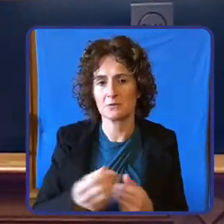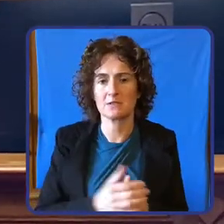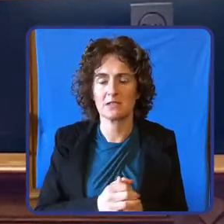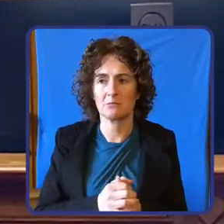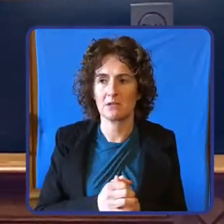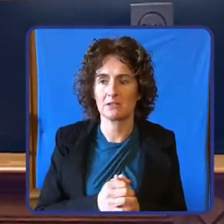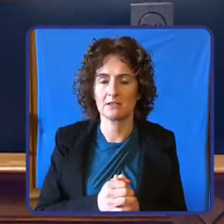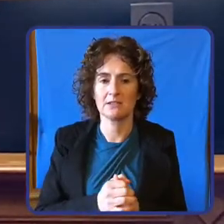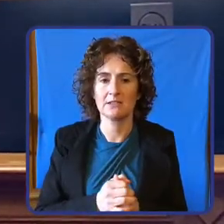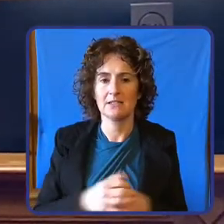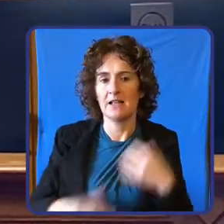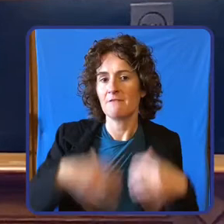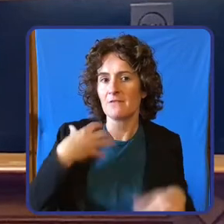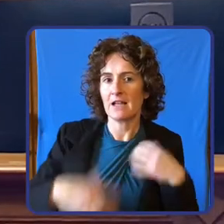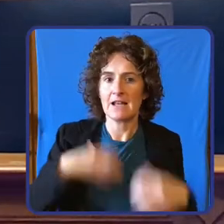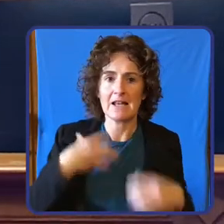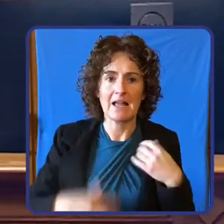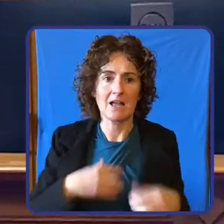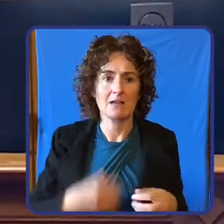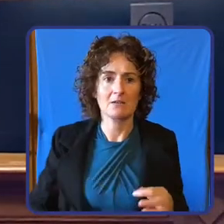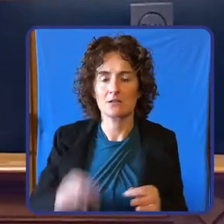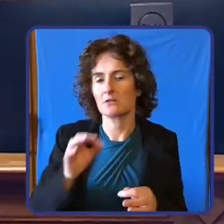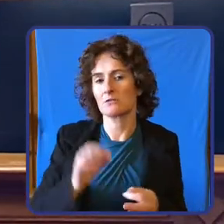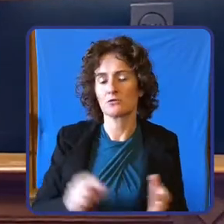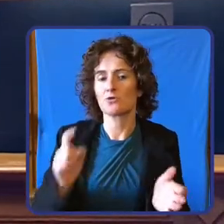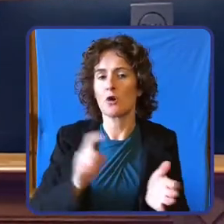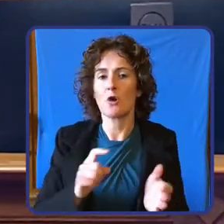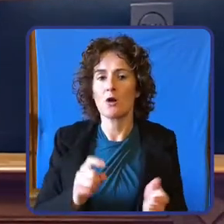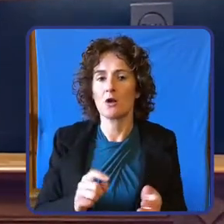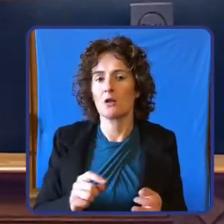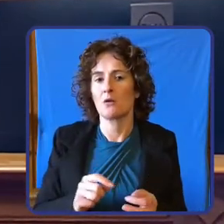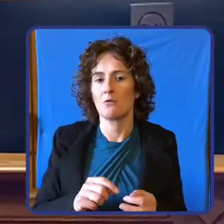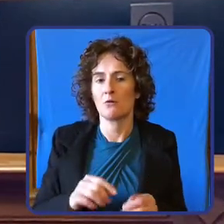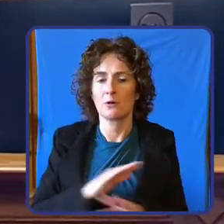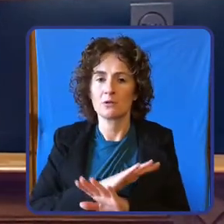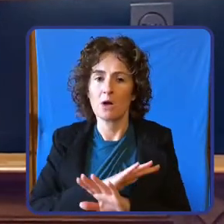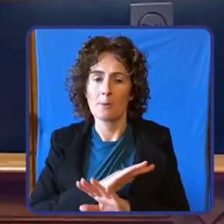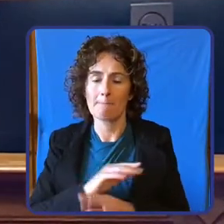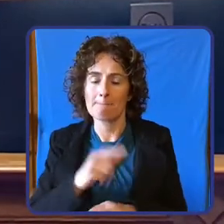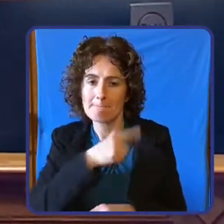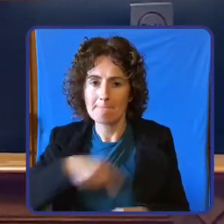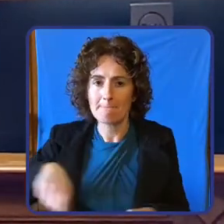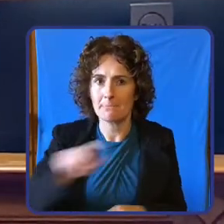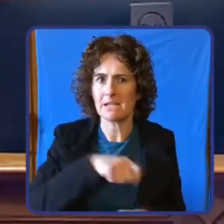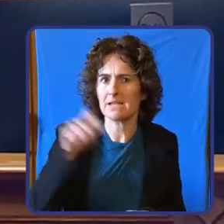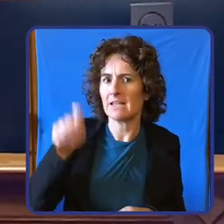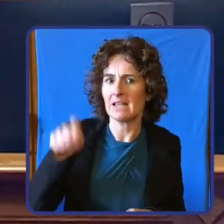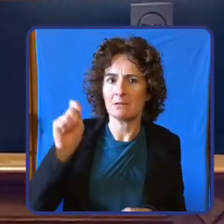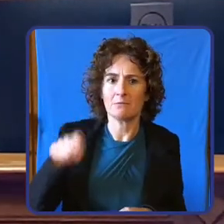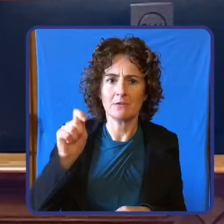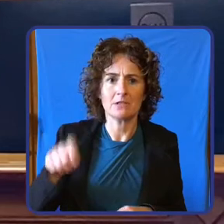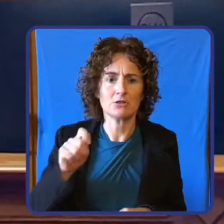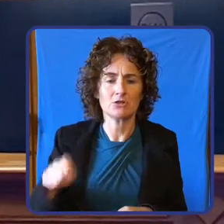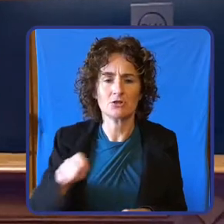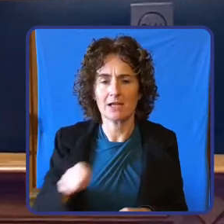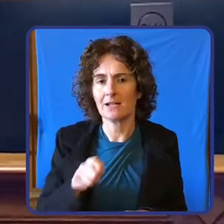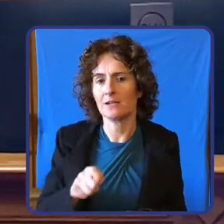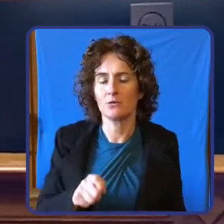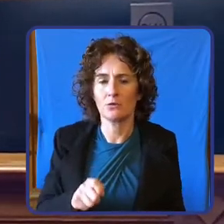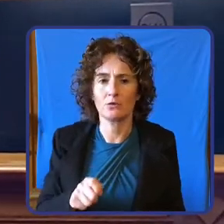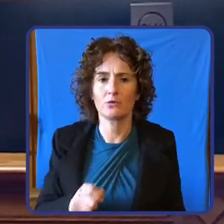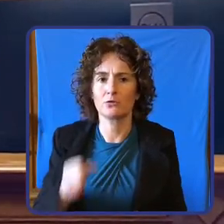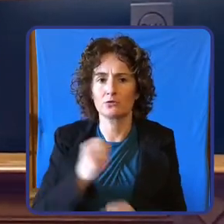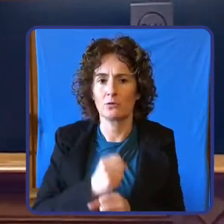Mondom, tényleg felháborító, hogy pont a mi képviselőnk lenne a legalább valóbb az egész országban. Hát csak ez az egy az, aki a városa ellenére dolgozik,